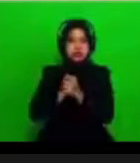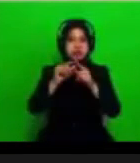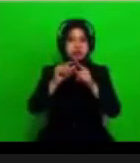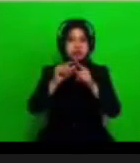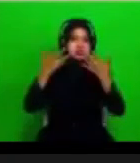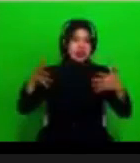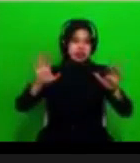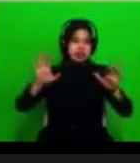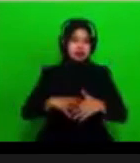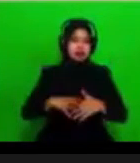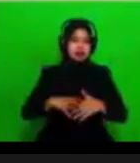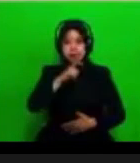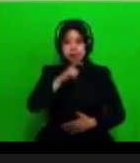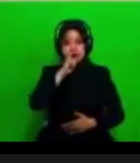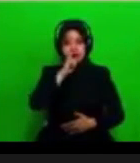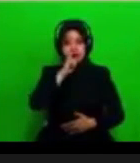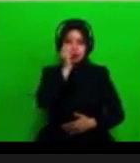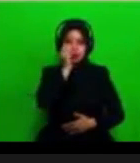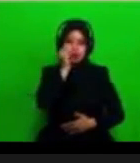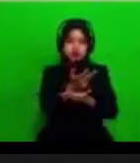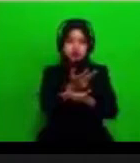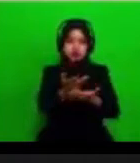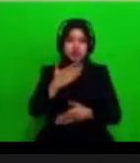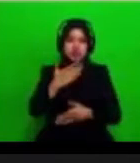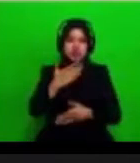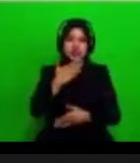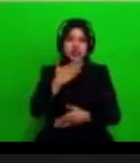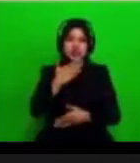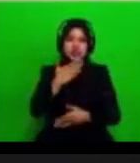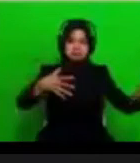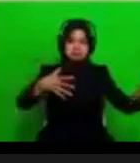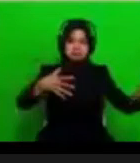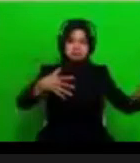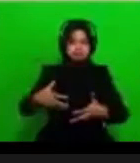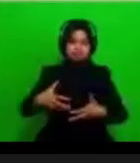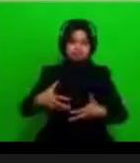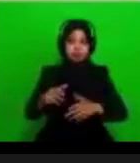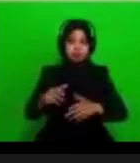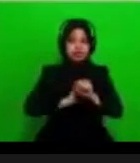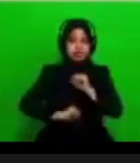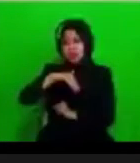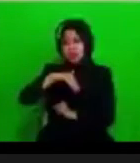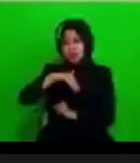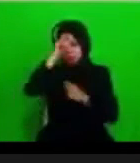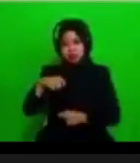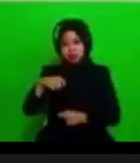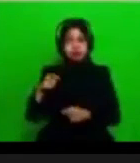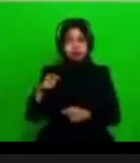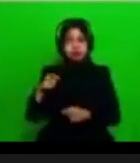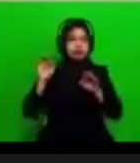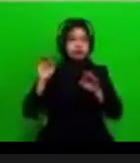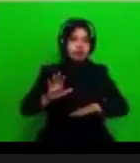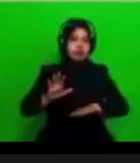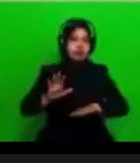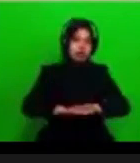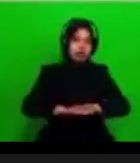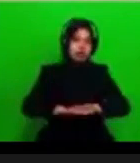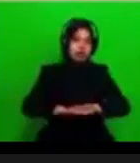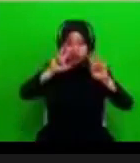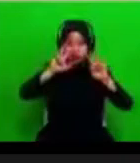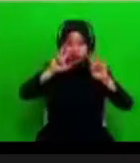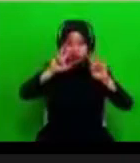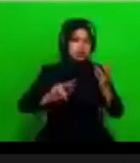Pancasila. Ibu Bapak, terima kasih telah bergabung dalam kegiatan ini. Yang kami hormati Menteri Pendidikan Kebudayaan Riset dan Teknologi